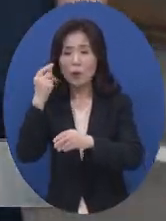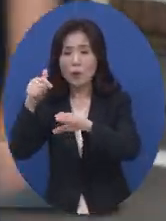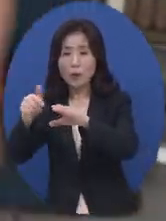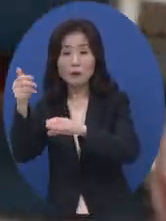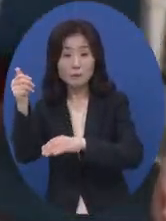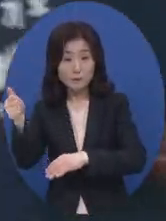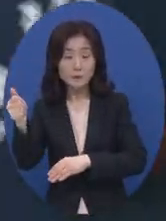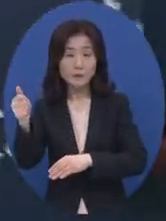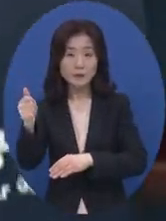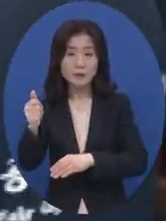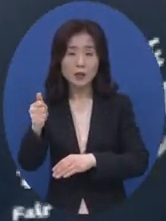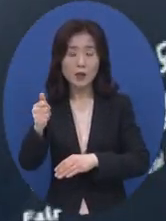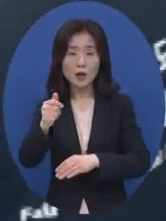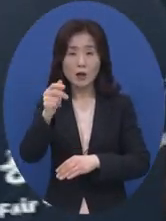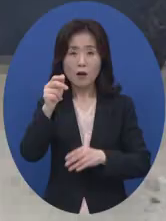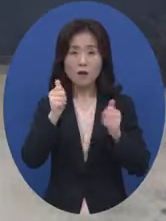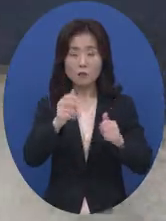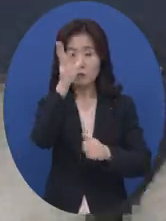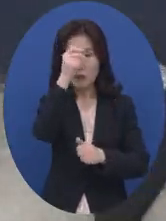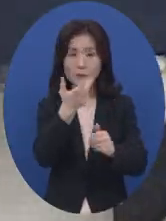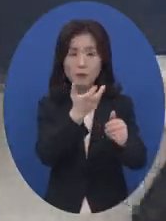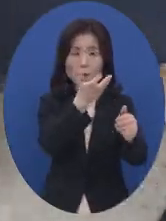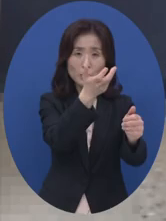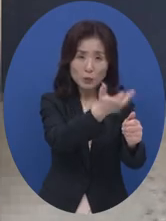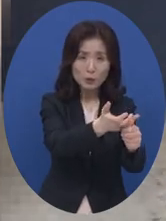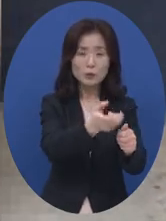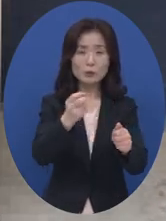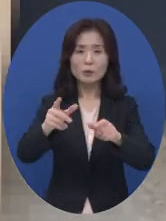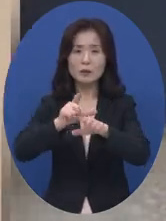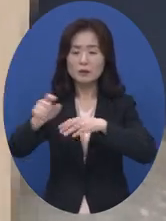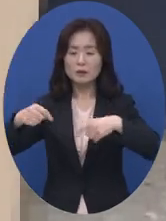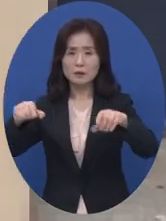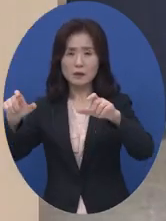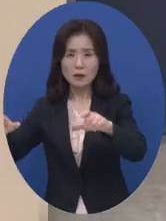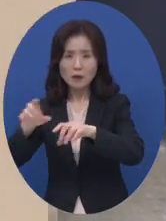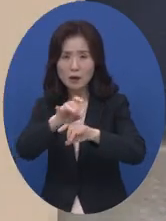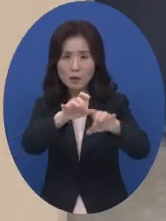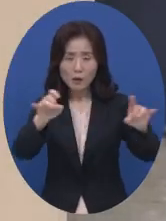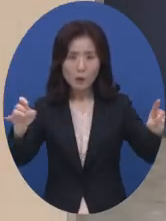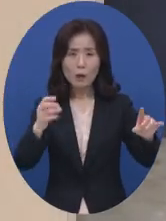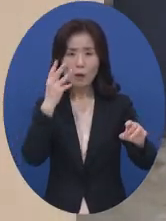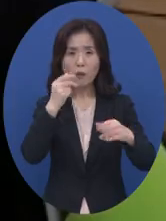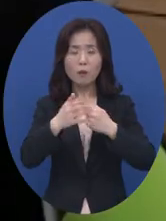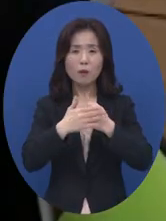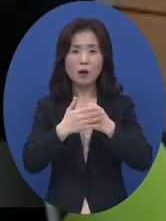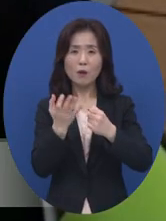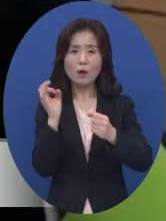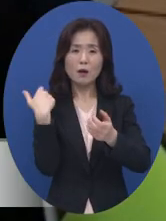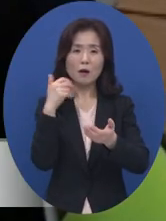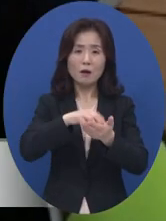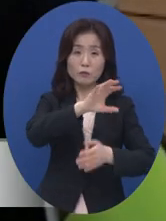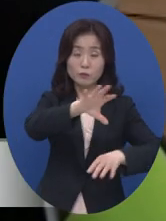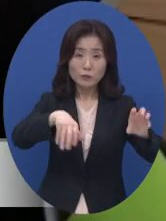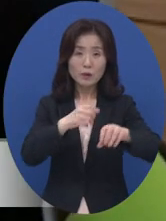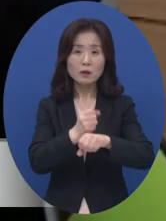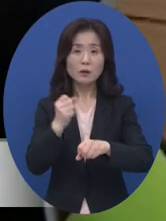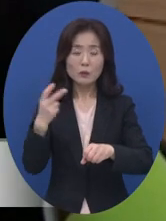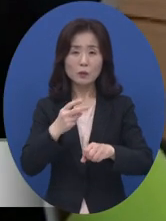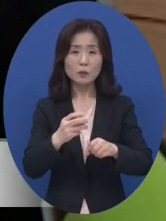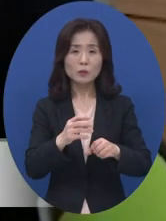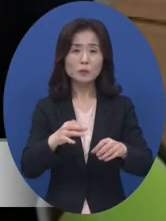송치 하고 담당 지자체별로 유가보조금을 환수 하도록 조치할 계획 또 부정 수급을 사전 차단할 수 있도록